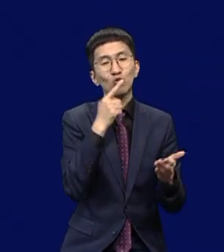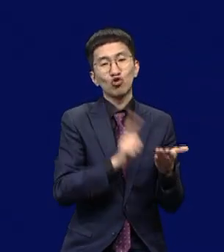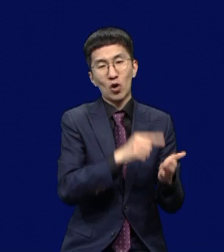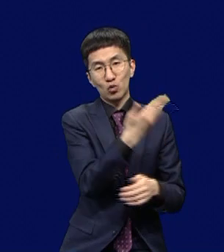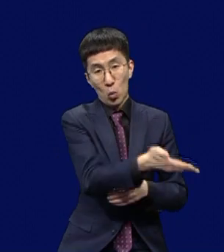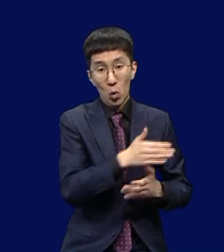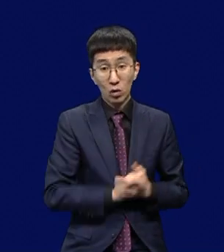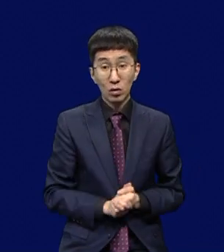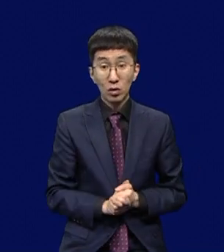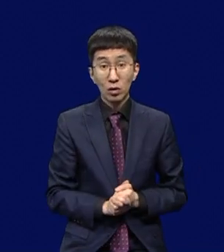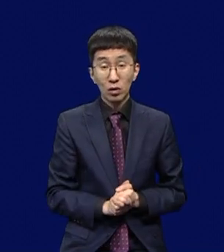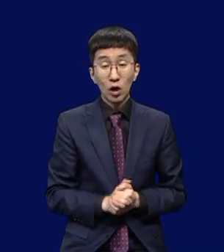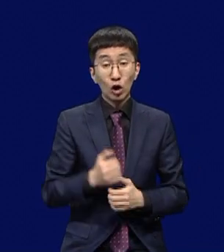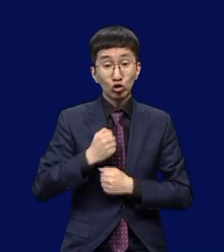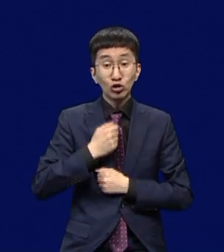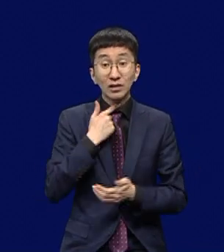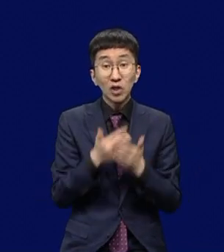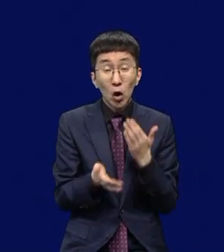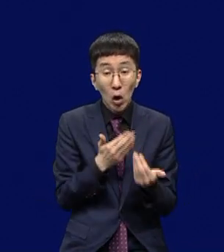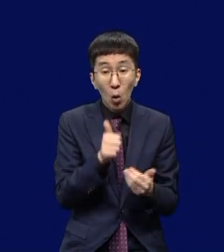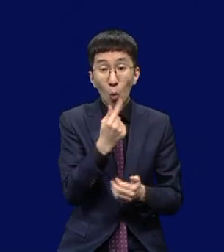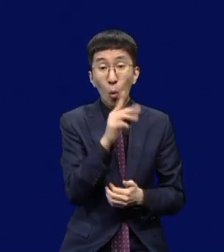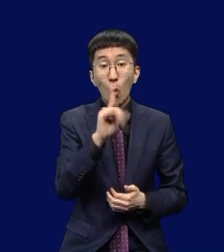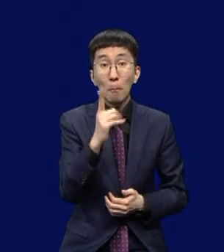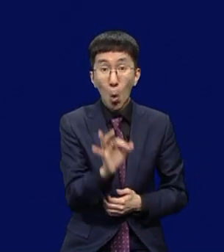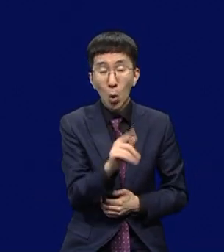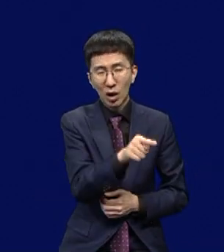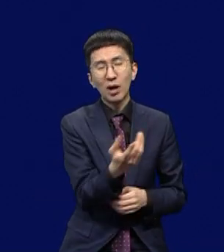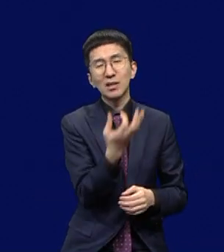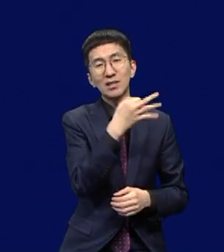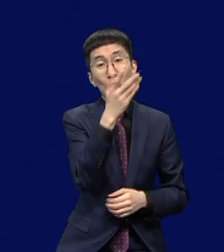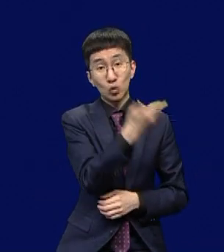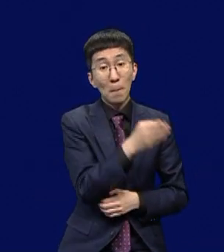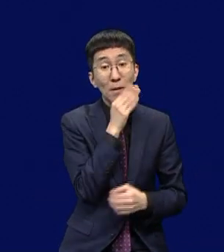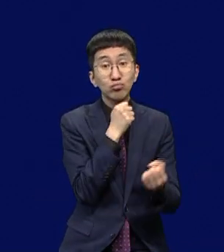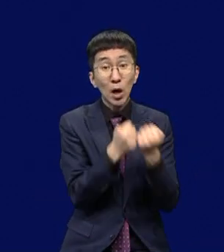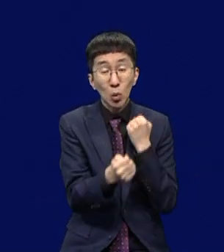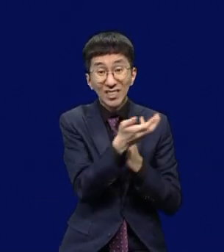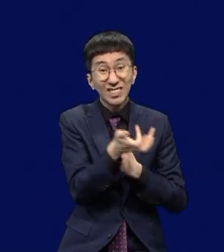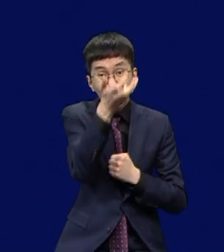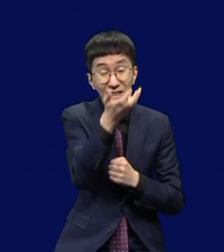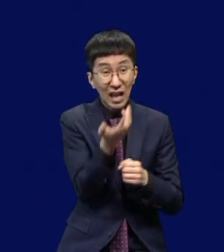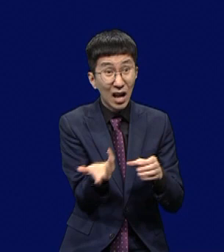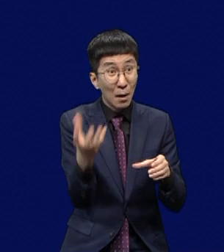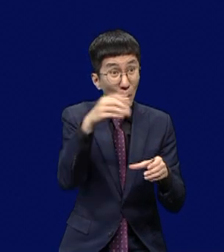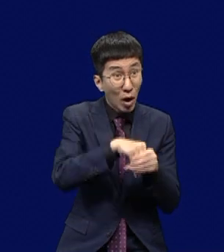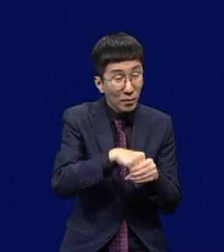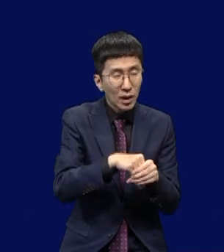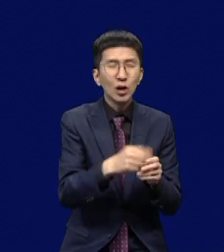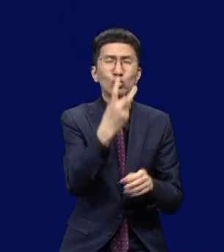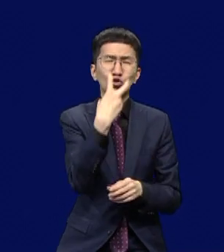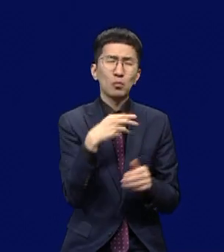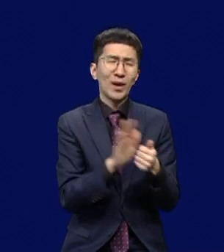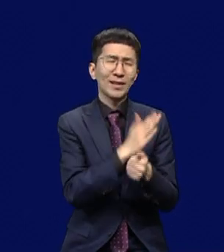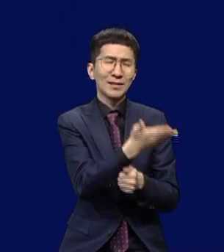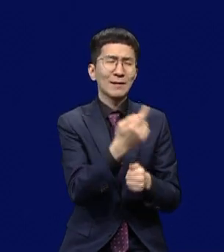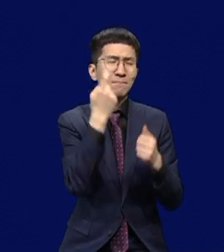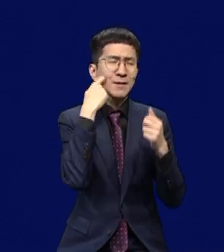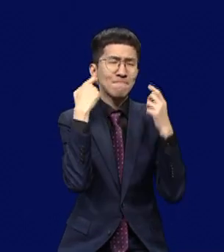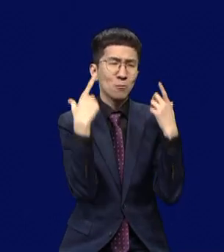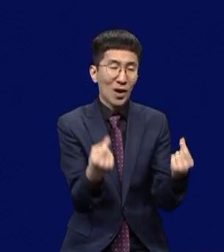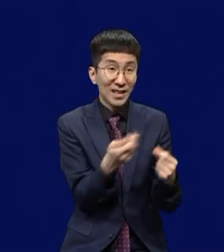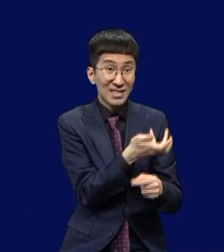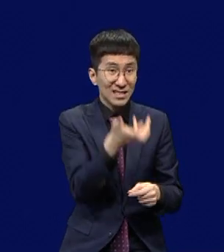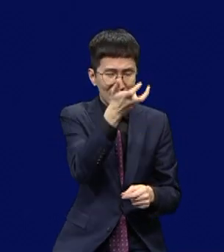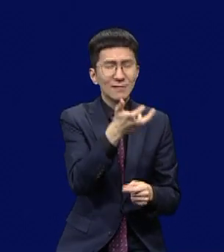임금에 반영하는 군 경력을 승진 심사까지 반영하는 건 중복 혜택이자 차별이라며 승진 심사엔 반영하지